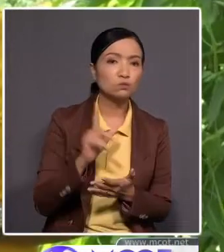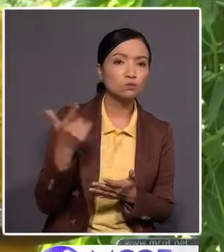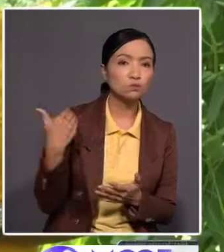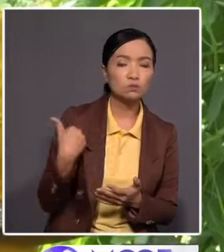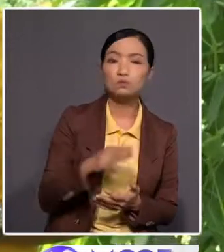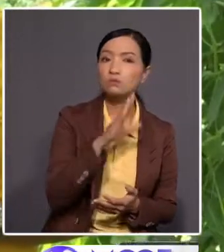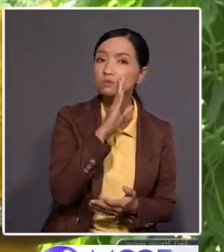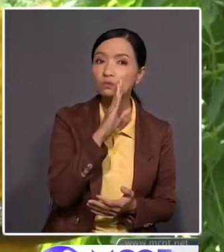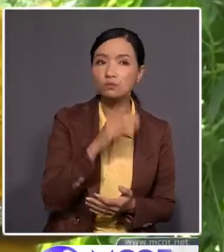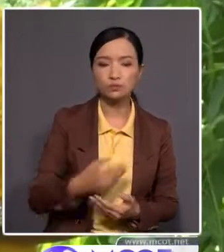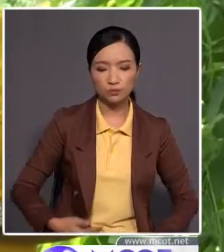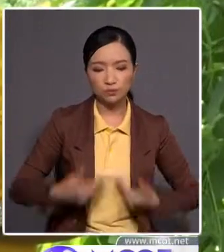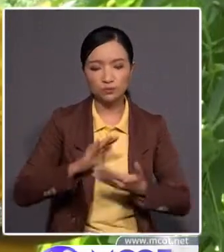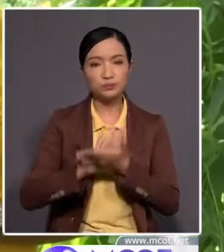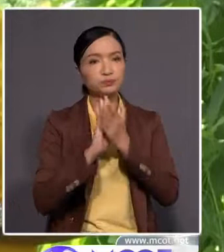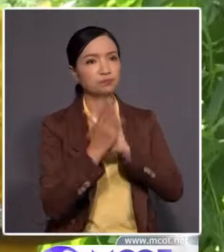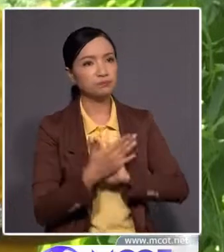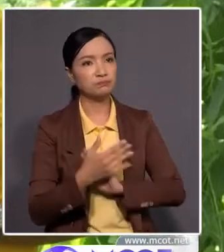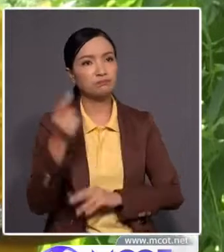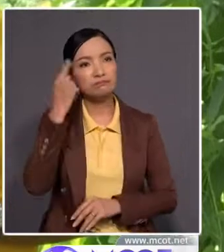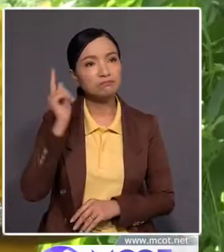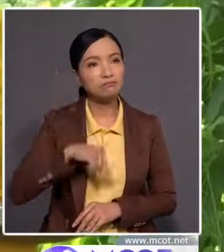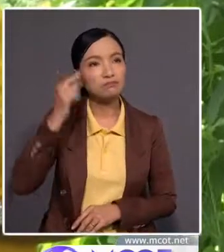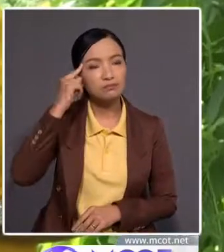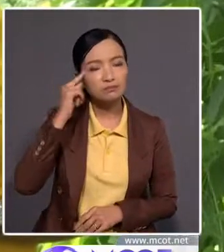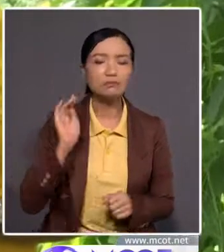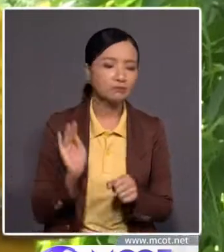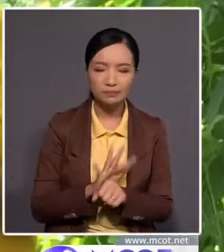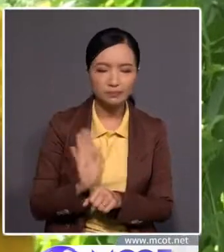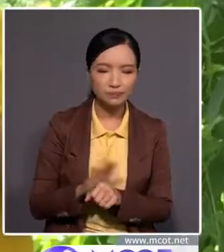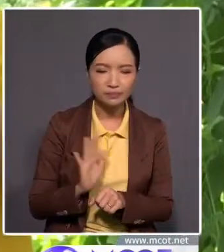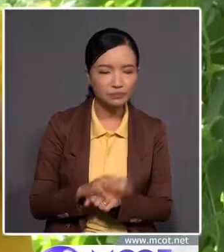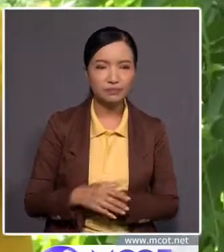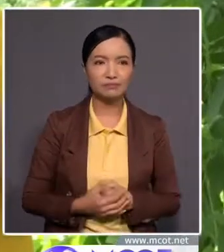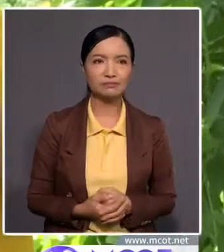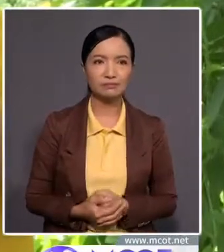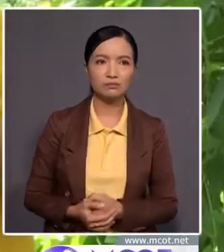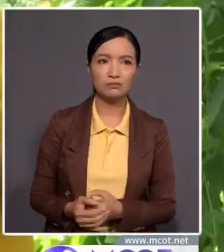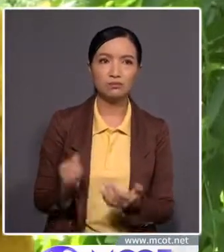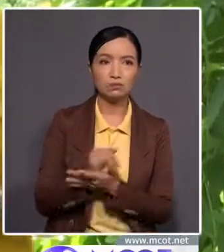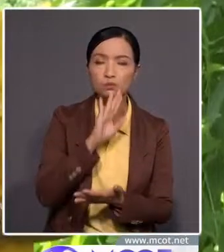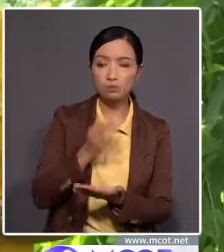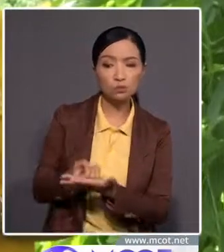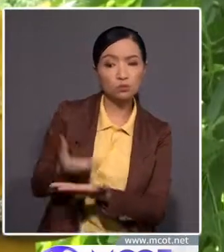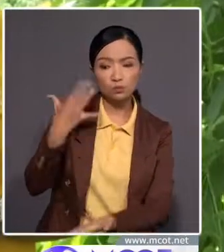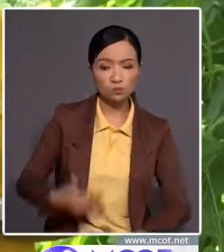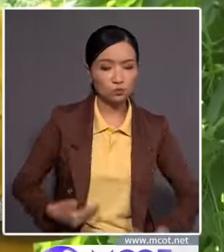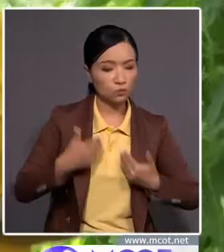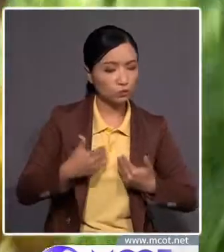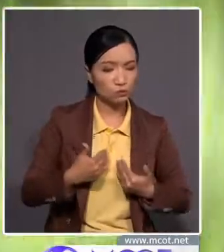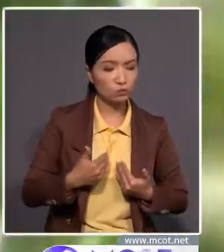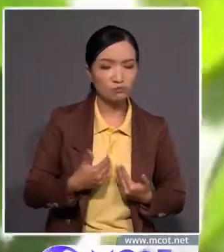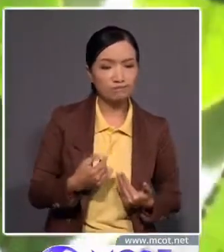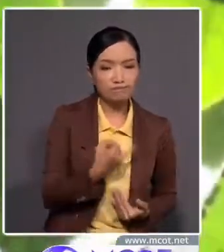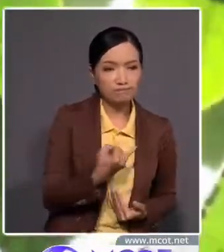ถ้าเราไม่รู้จักการปรับวิถีชีวิตมันก็ไม่พอสักทีครับ ถูกต้องรวยแค่ไหนถ้าไม่มีวิถีชีวิตที่ดีก็ไม ่ ม ี